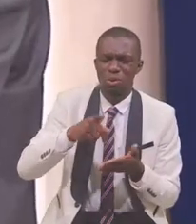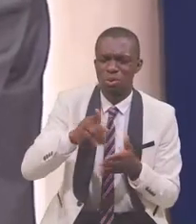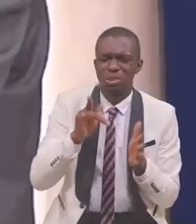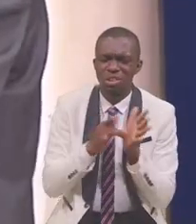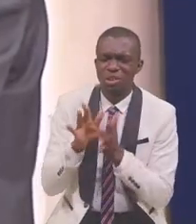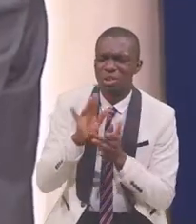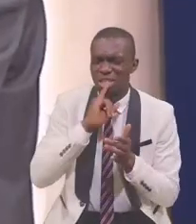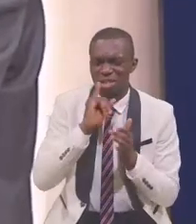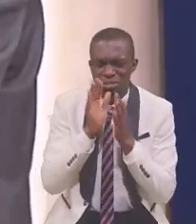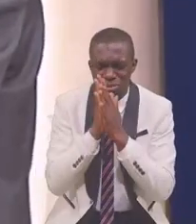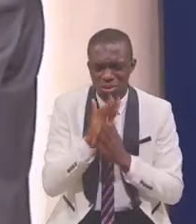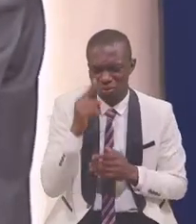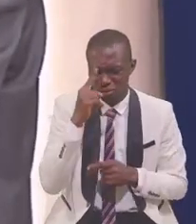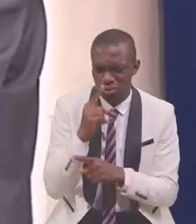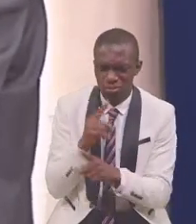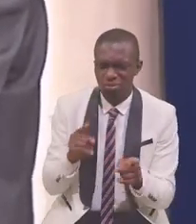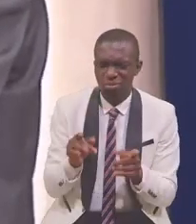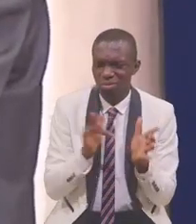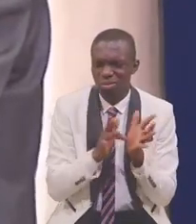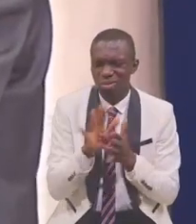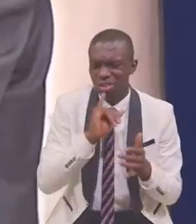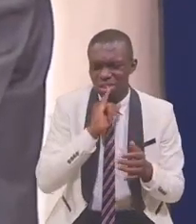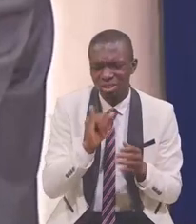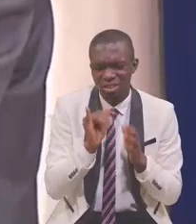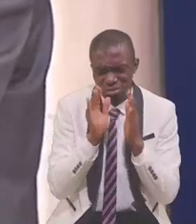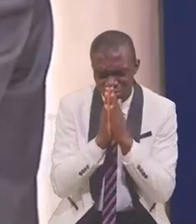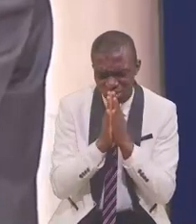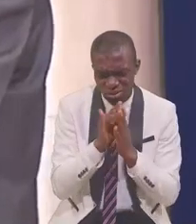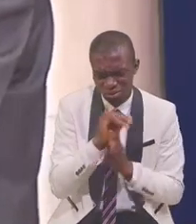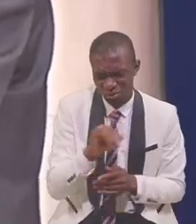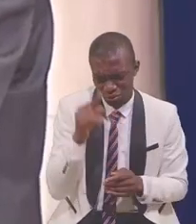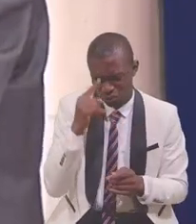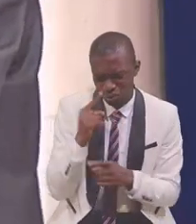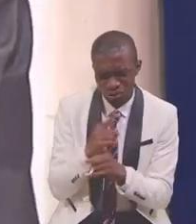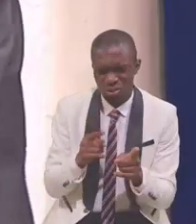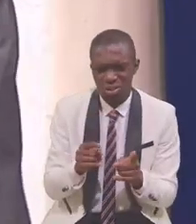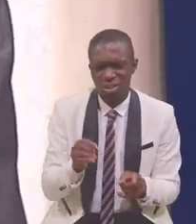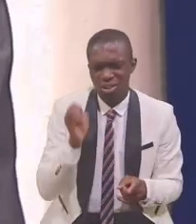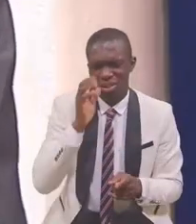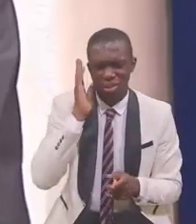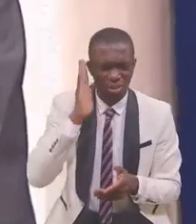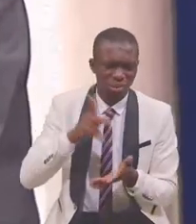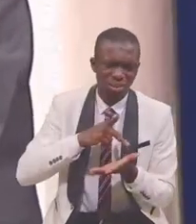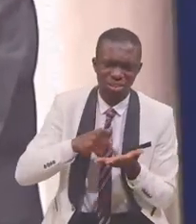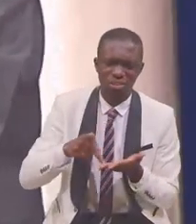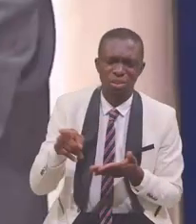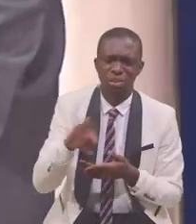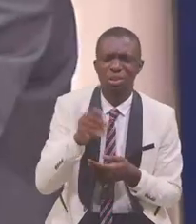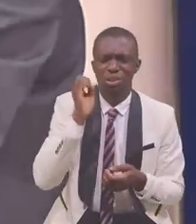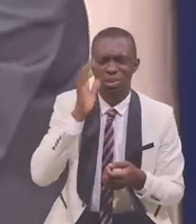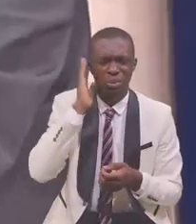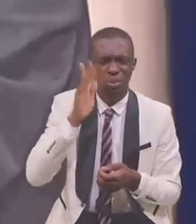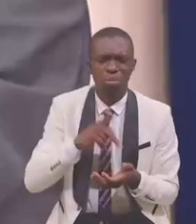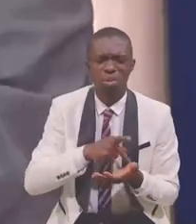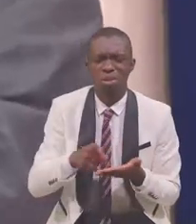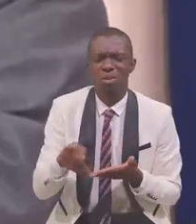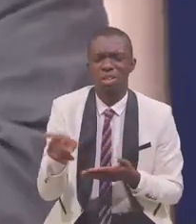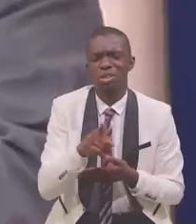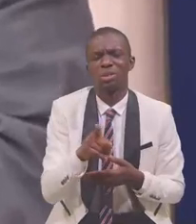Il intercède pour vous. Ce sera fait. Il sanctifie. Il purifie. L'objectif